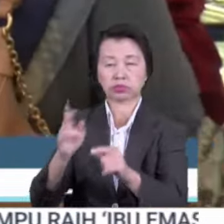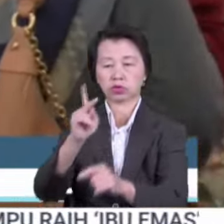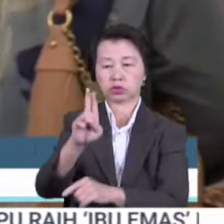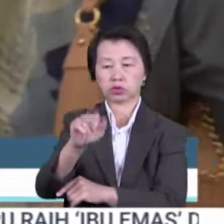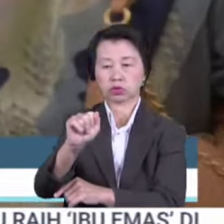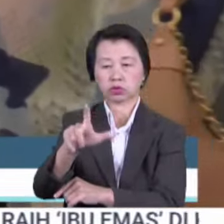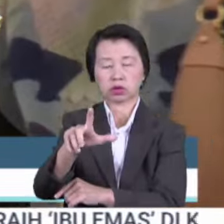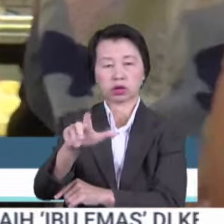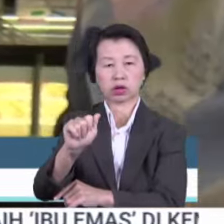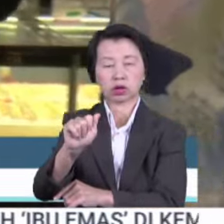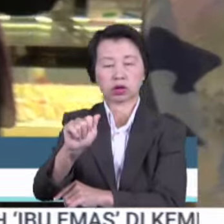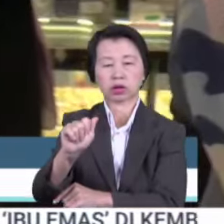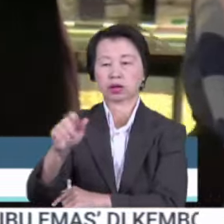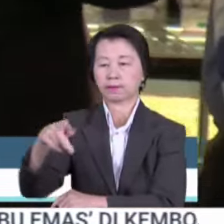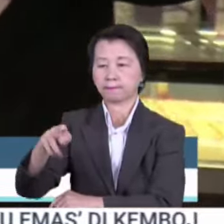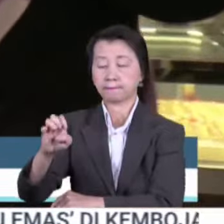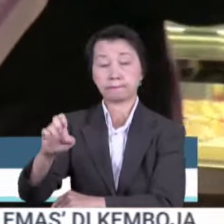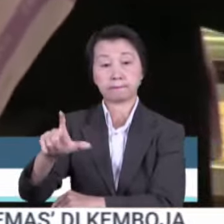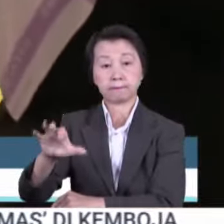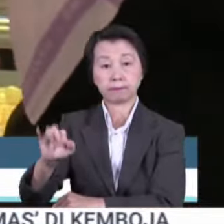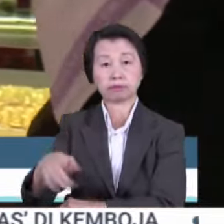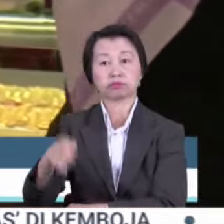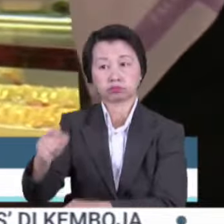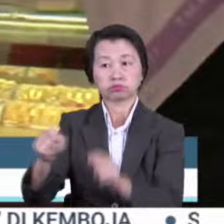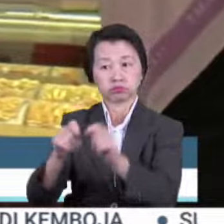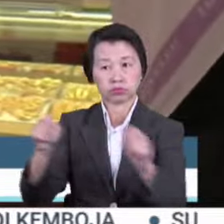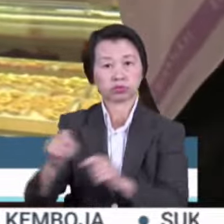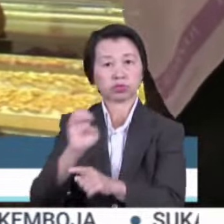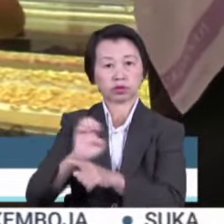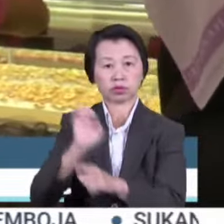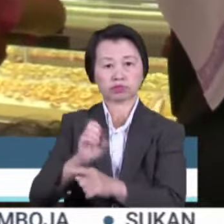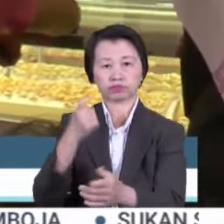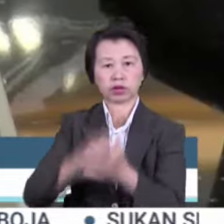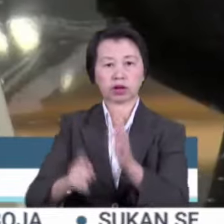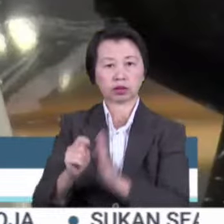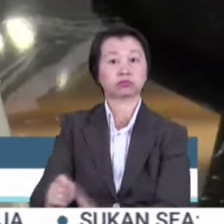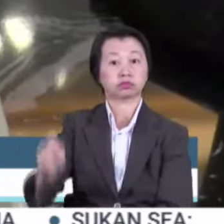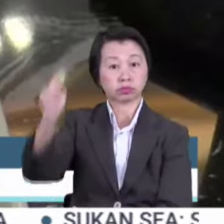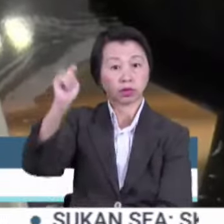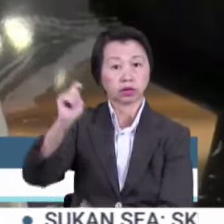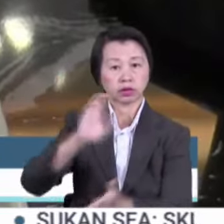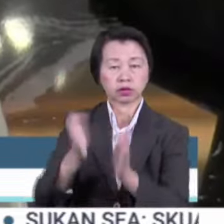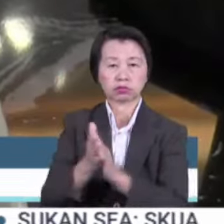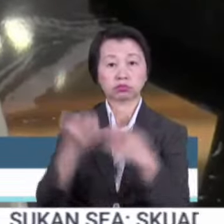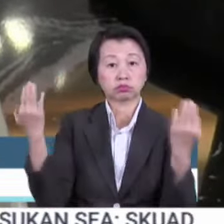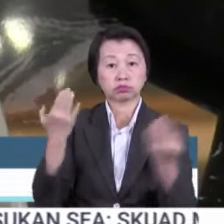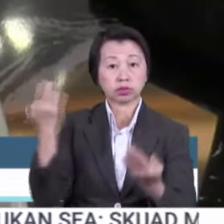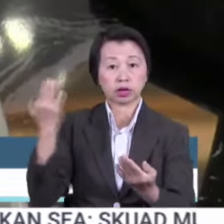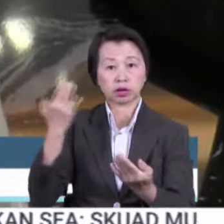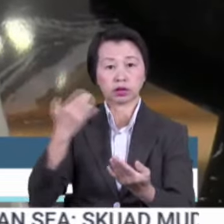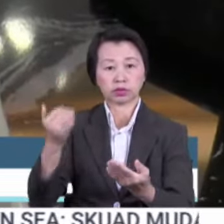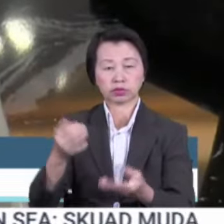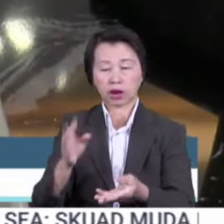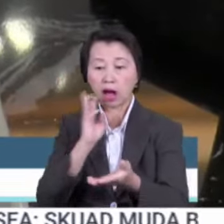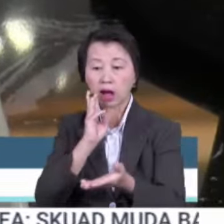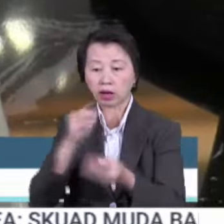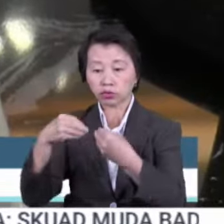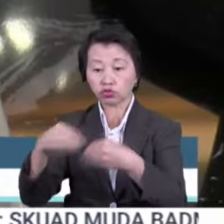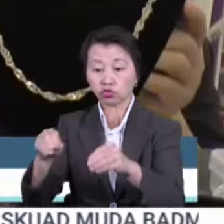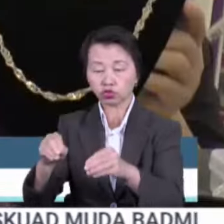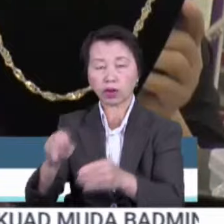Lubuk emas harga emas yang tinggi ketika ini menjadi fenomena bagi pengguna mencarikan dan